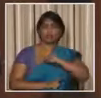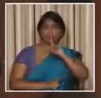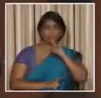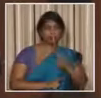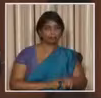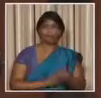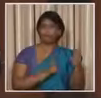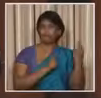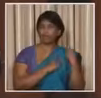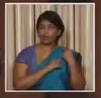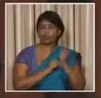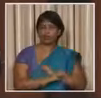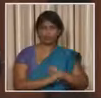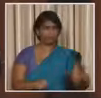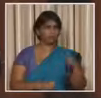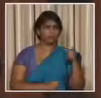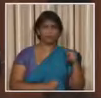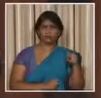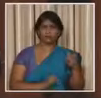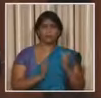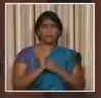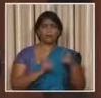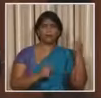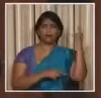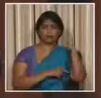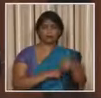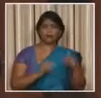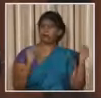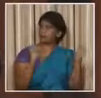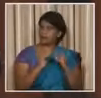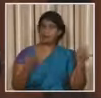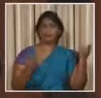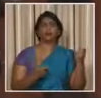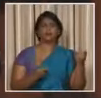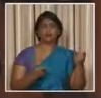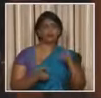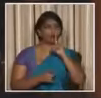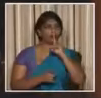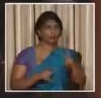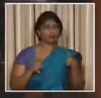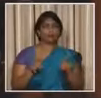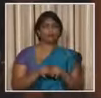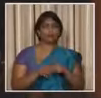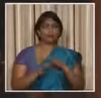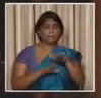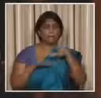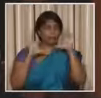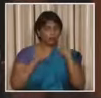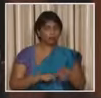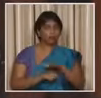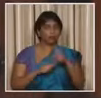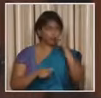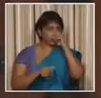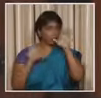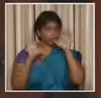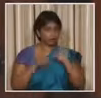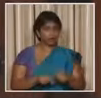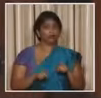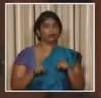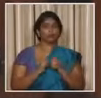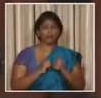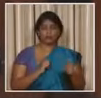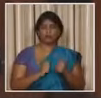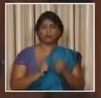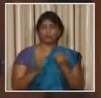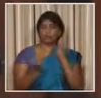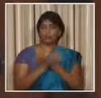ඉතාමත්ම වගකීමක් නැති ප්‍රකාශයක්. මහවැලිකට එතුමා එන නුසුදුසුයි. කොහොමද කියන්නේ මහවැලිගේ අයිති ඉඩම් මෙන්න අල්ලනවා. මම මේ ලියුමත් එක ගිහිල්ලා